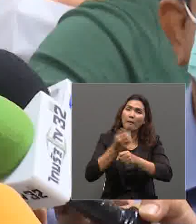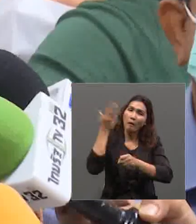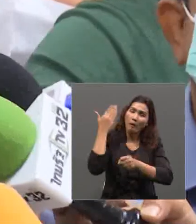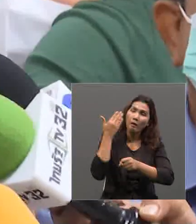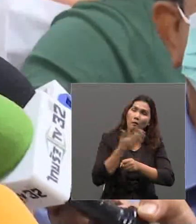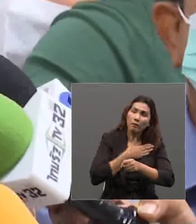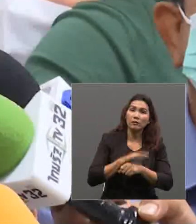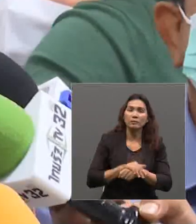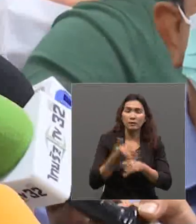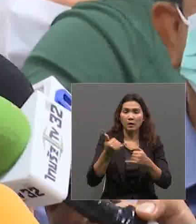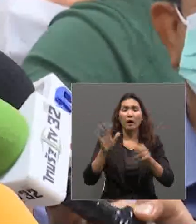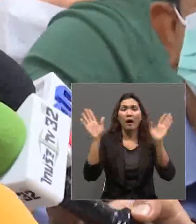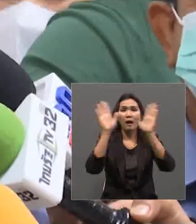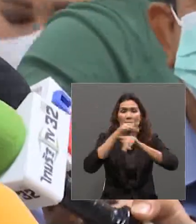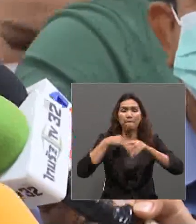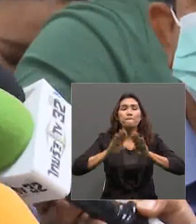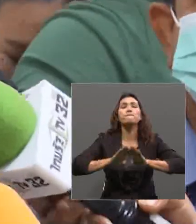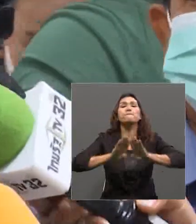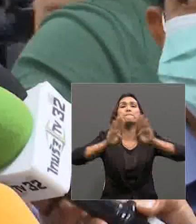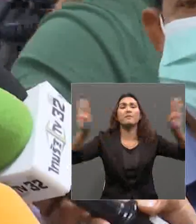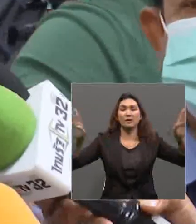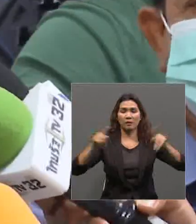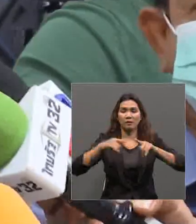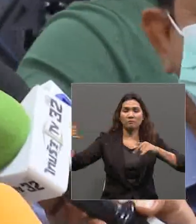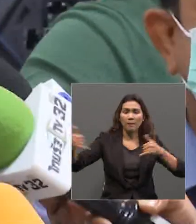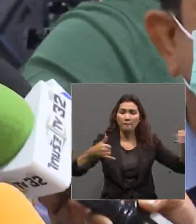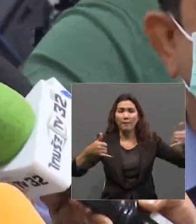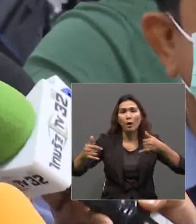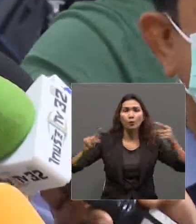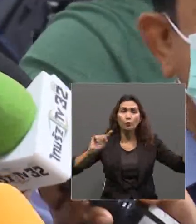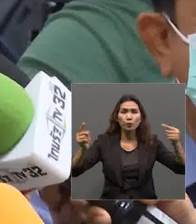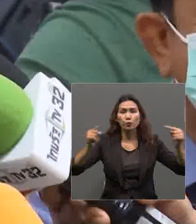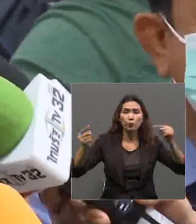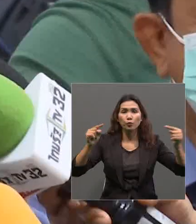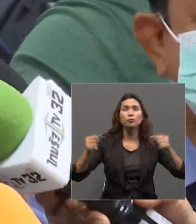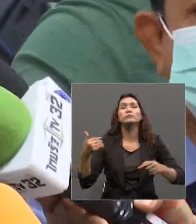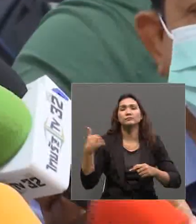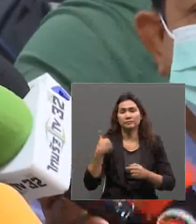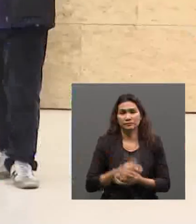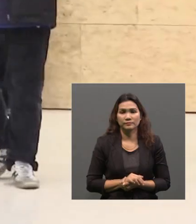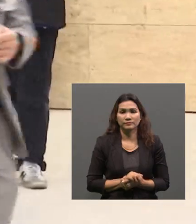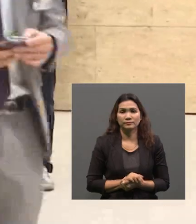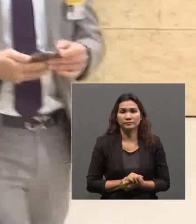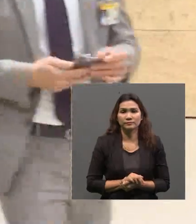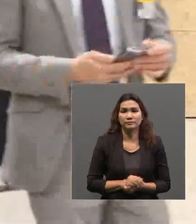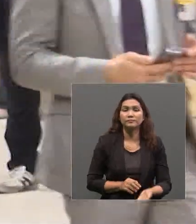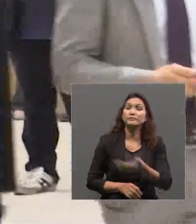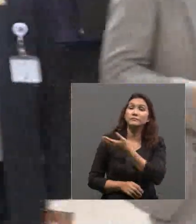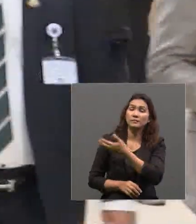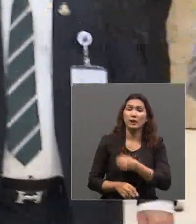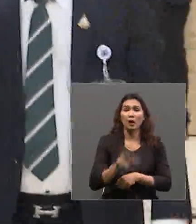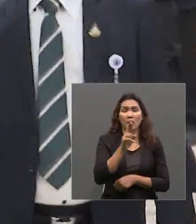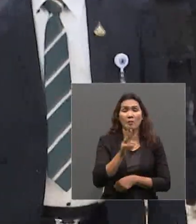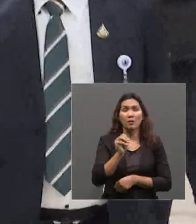เวทีที่เปิดให้ทั้งสองฝ่ายได้แสดงฝีไม้ลายมือทั้งคู่ค่ะนายศักดิ์สยามชิดชอบนะคะรัฐม